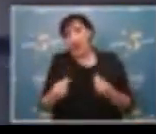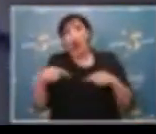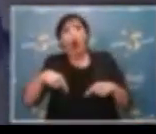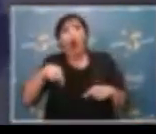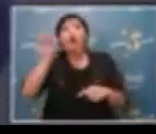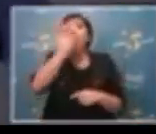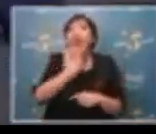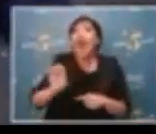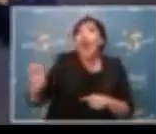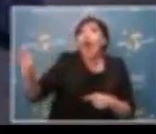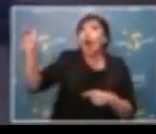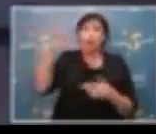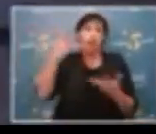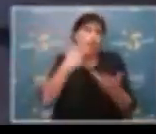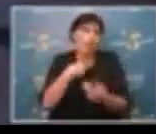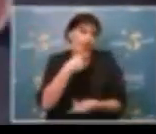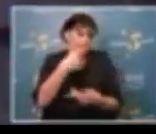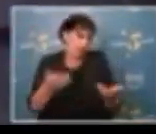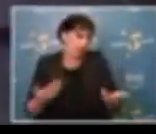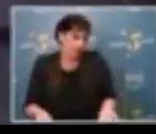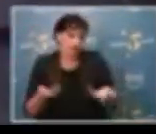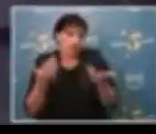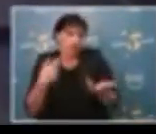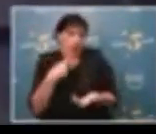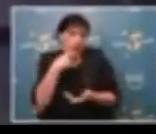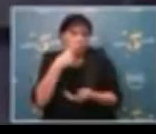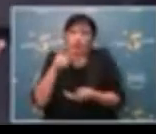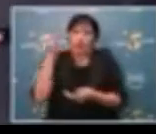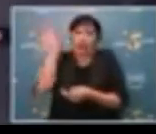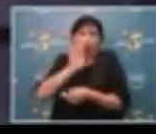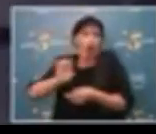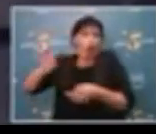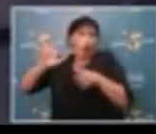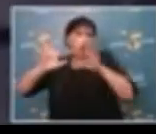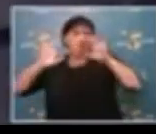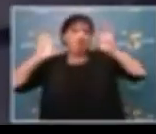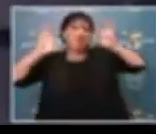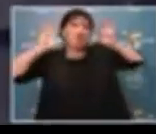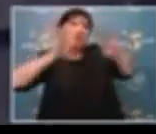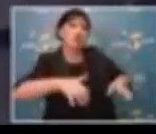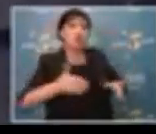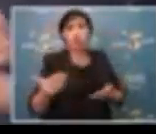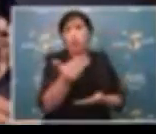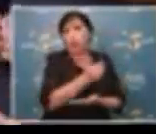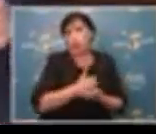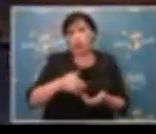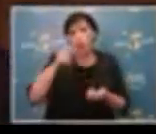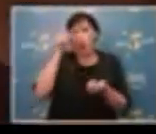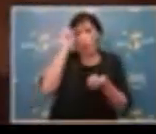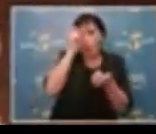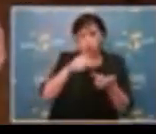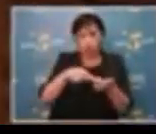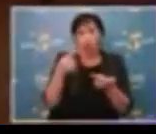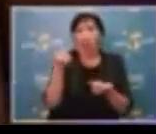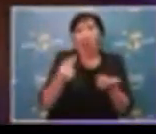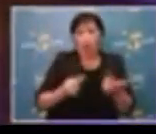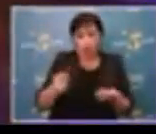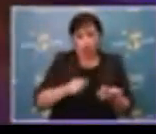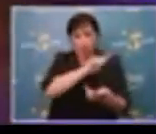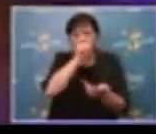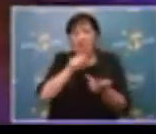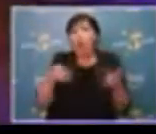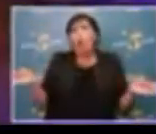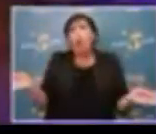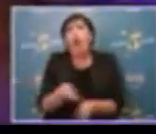sta perdendo assolutamente il predominio di tutto. Il predominio della cultura, dell'economia, di